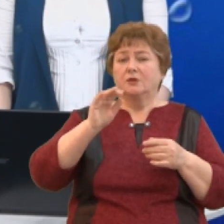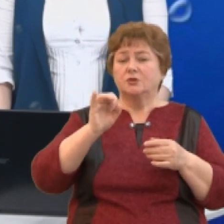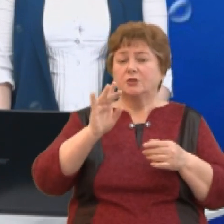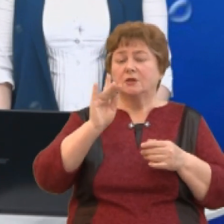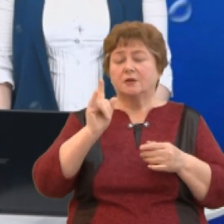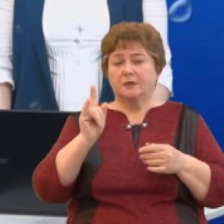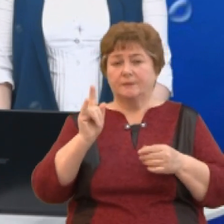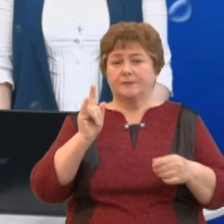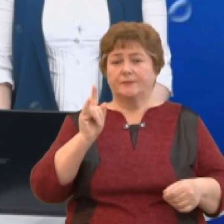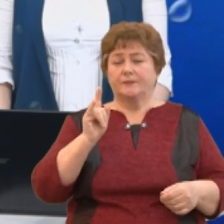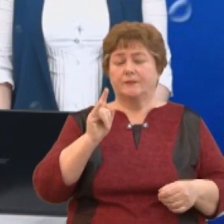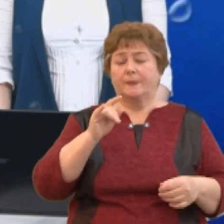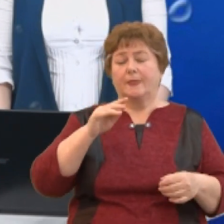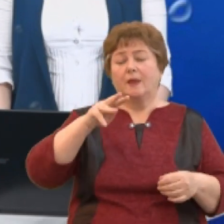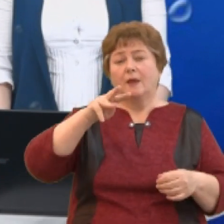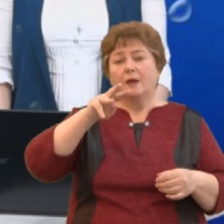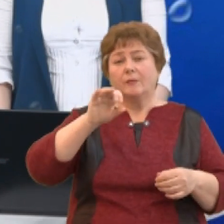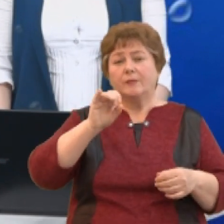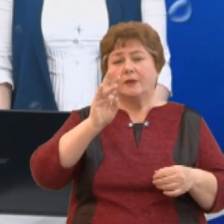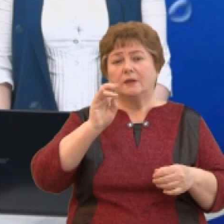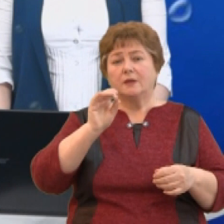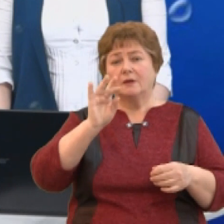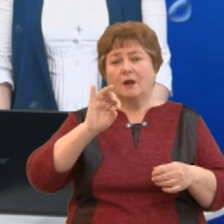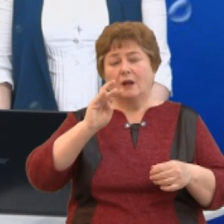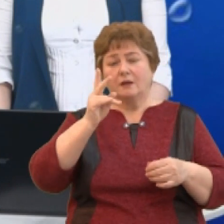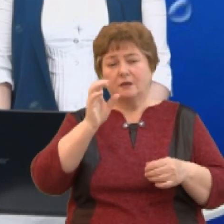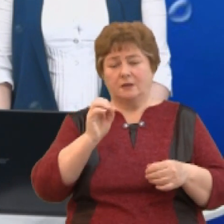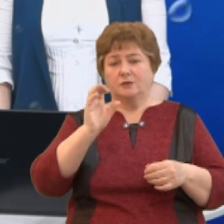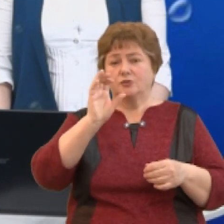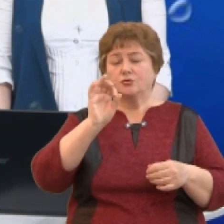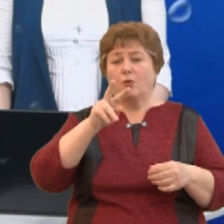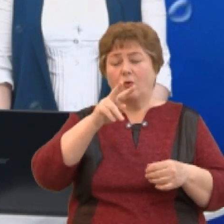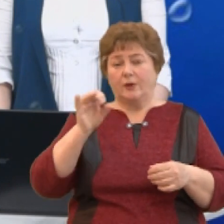жиры и минеральные соли.